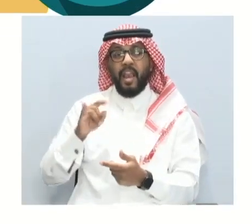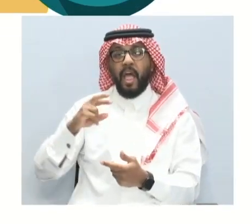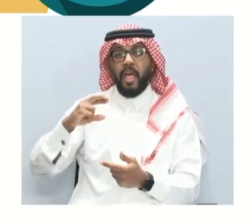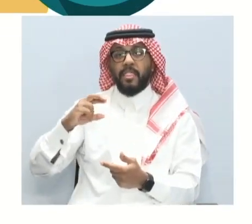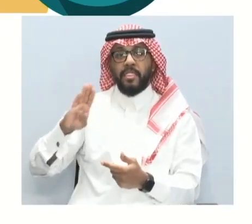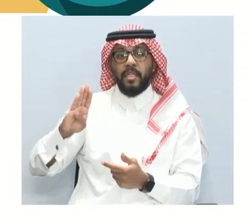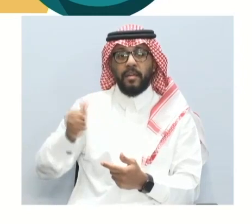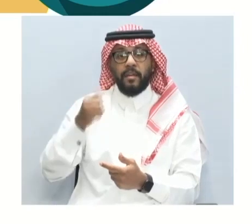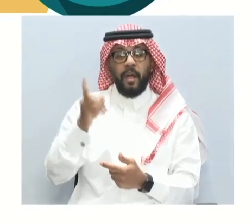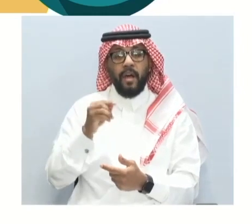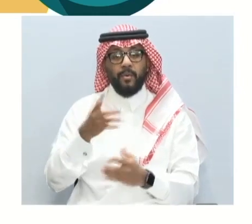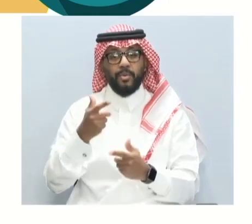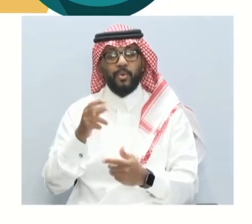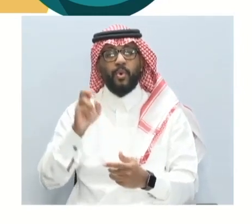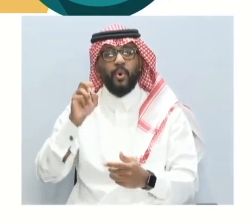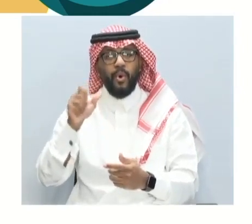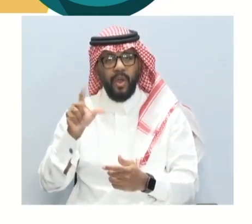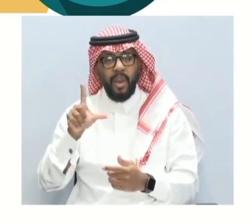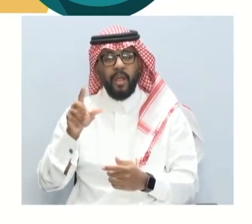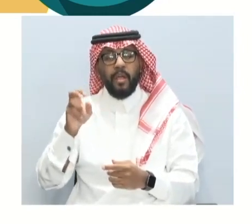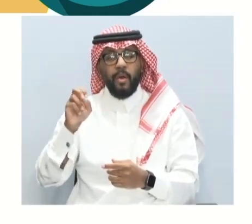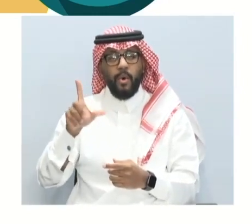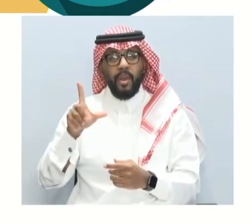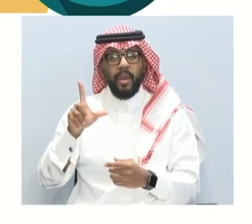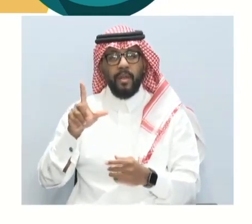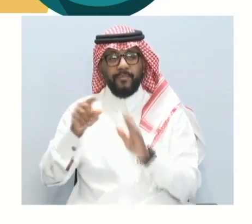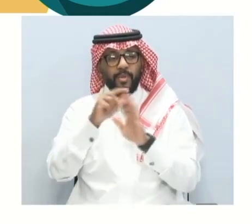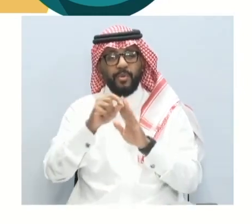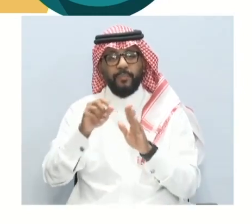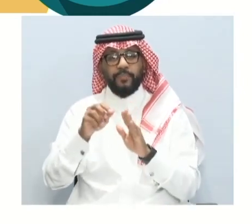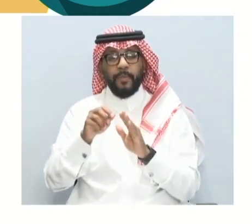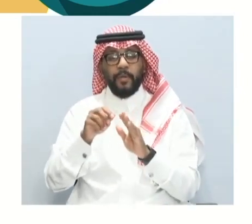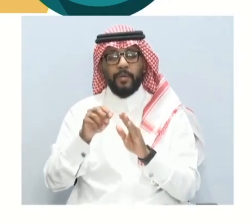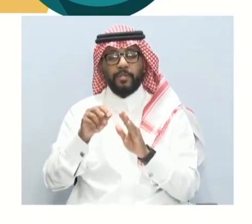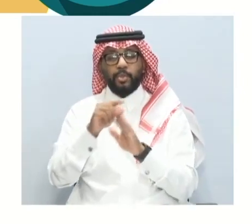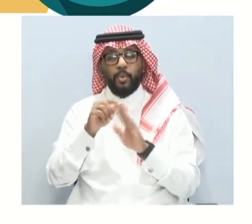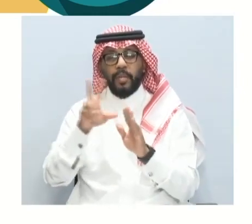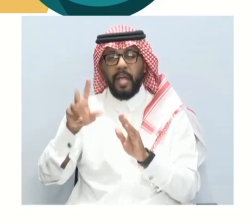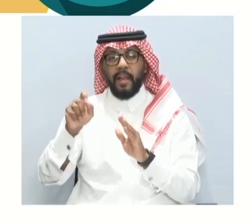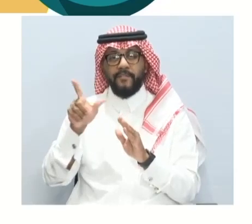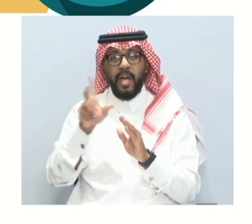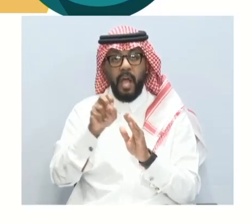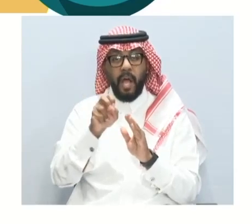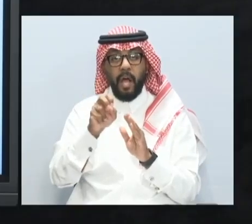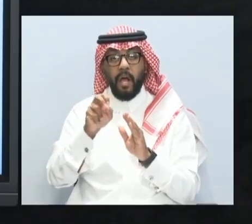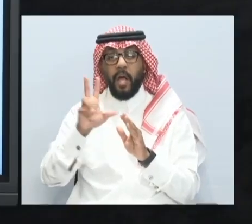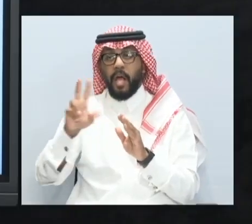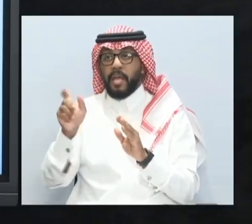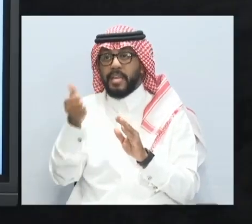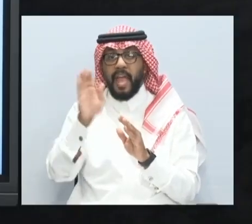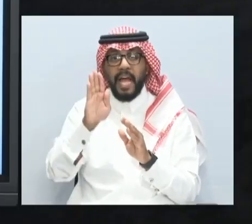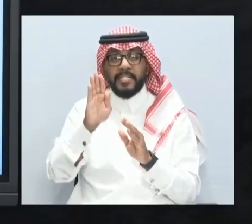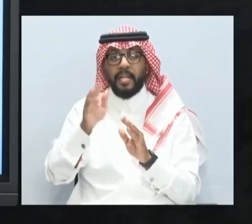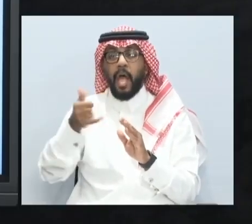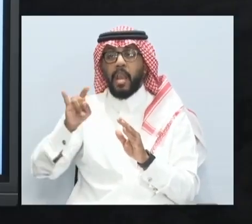الاذكار التعوذ كما مر معنا قل اعوذ برب الفلق و قل اعوذ برب الناس وايضا من هذه الاذكار في اليوم تاملوا هذا